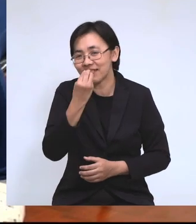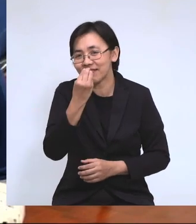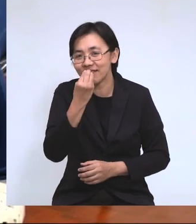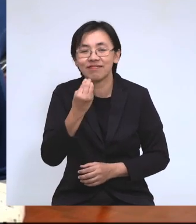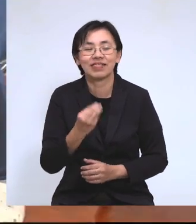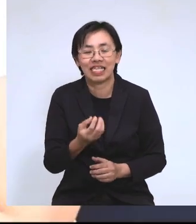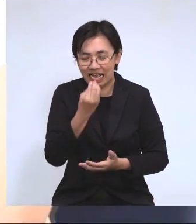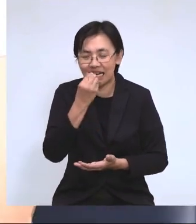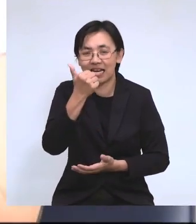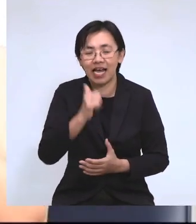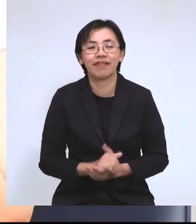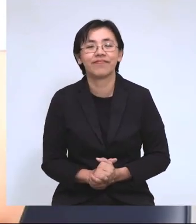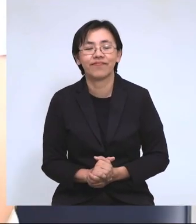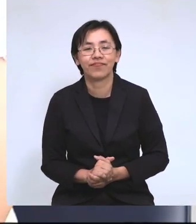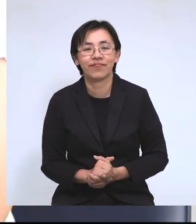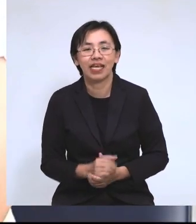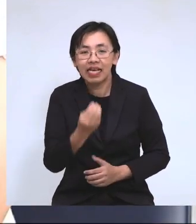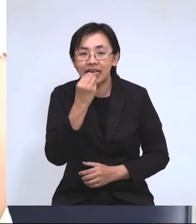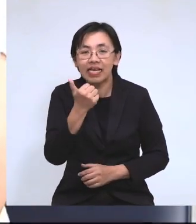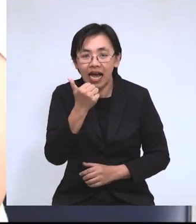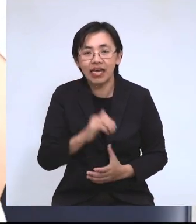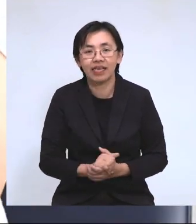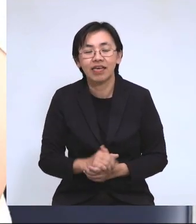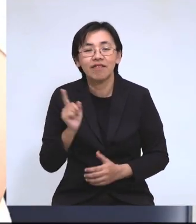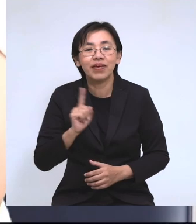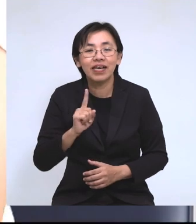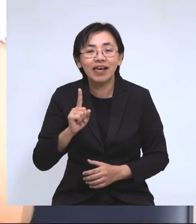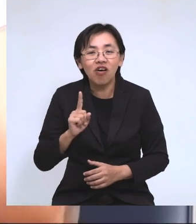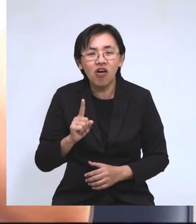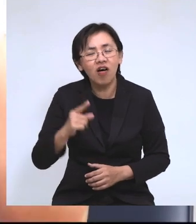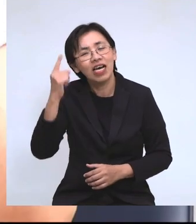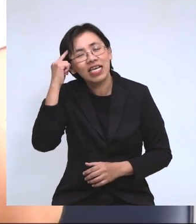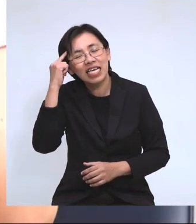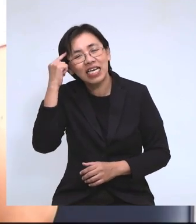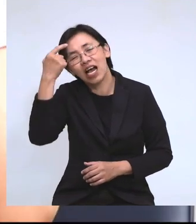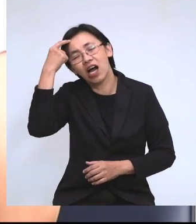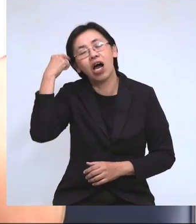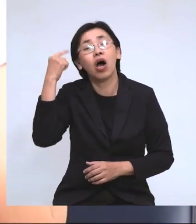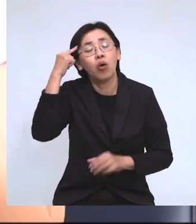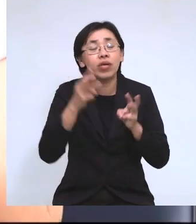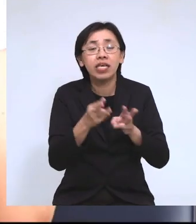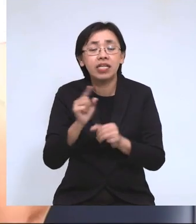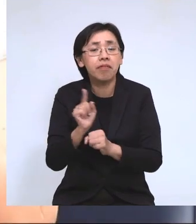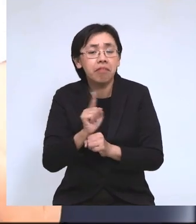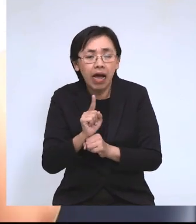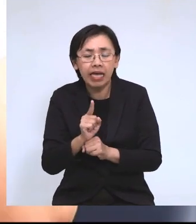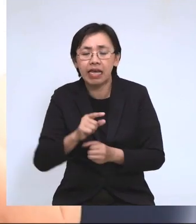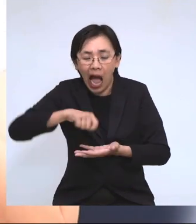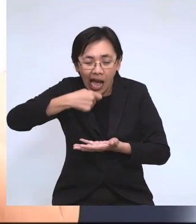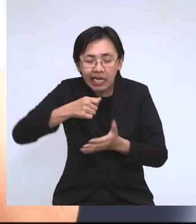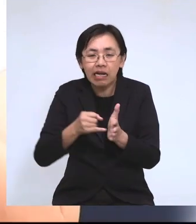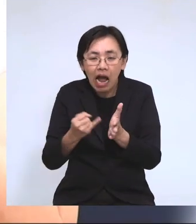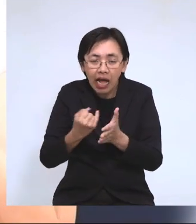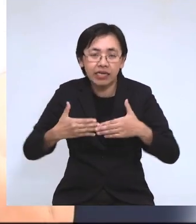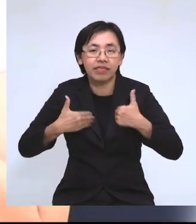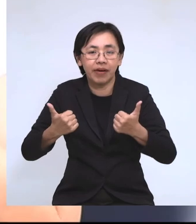คือน้องอยากทานคือรู้ว่าตัวเองทานได้นะคะน้องก็ทำด้วยทักษะที่ทำยังไงก็ได้ที่ทานได้แล้วง่าย